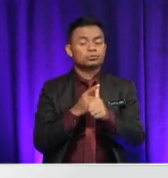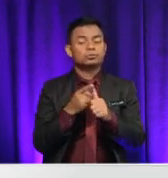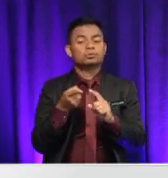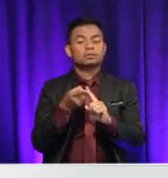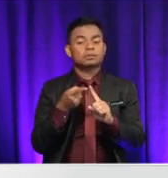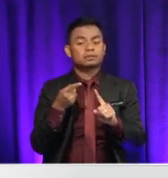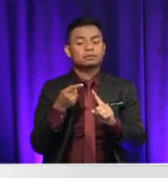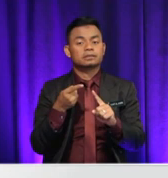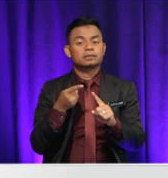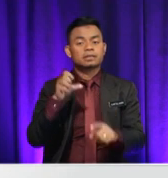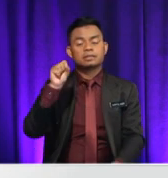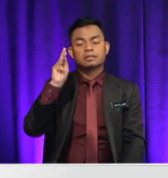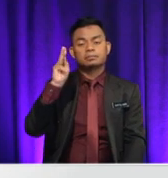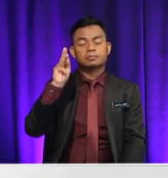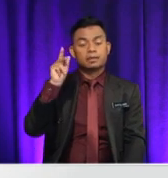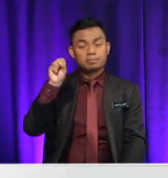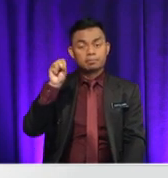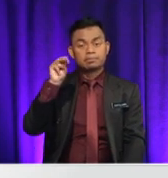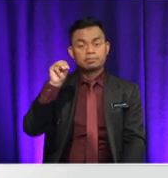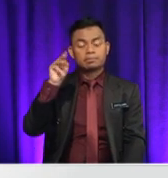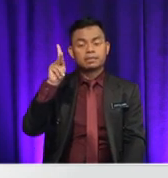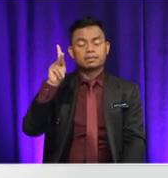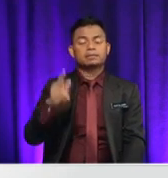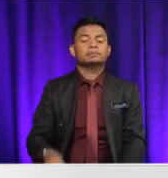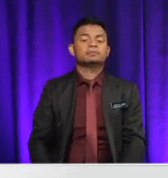adanya sekolah kedua adalah